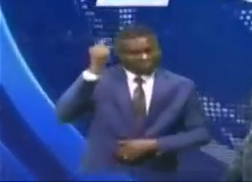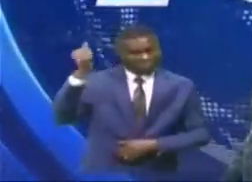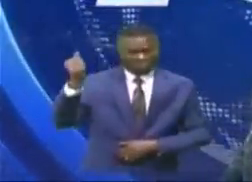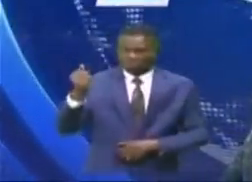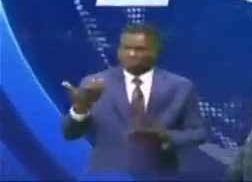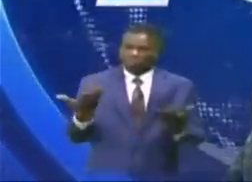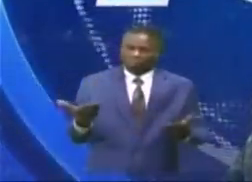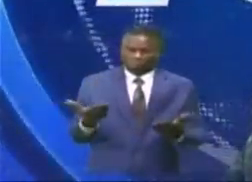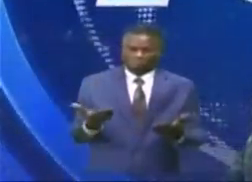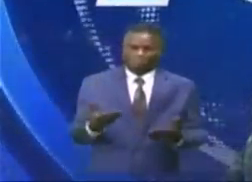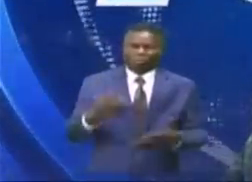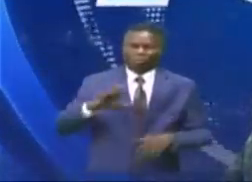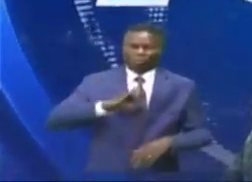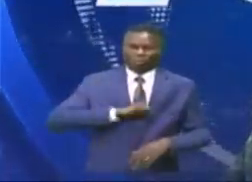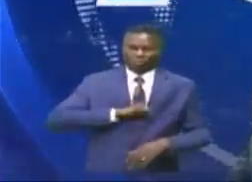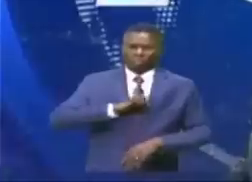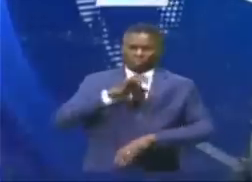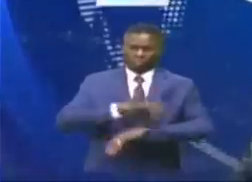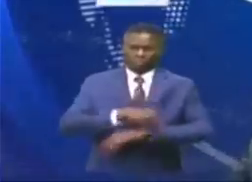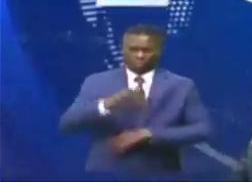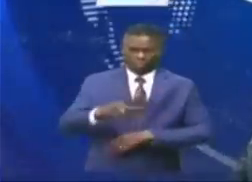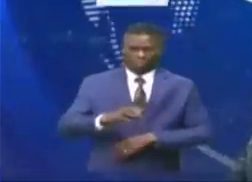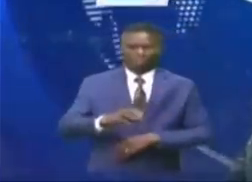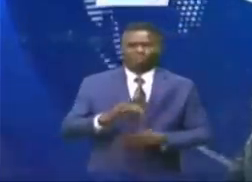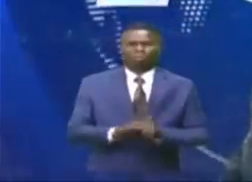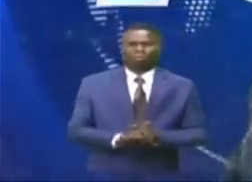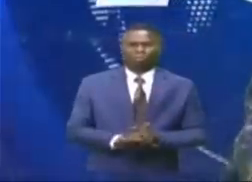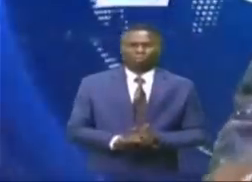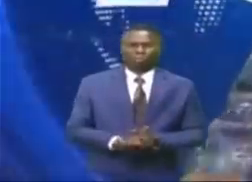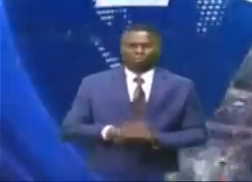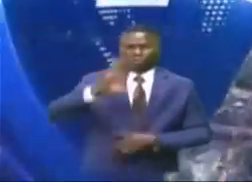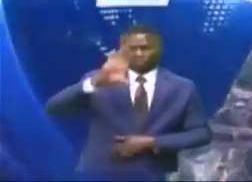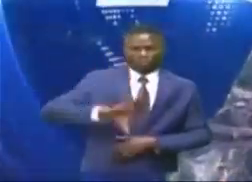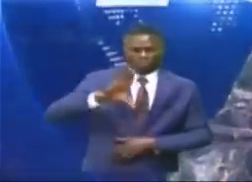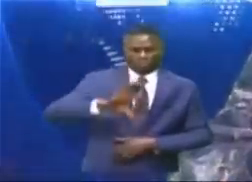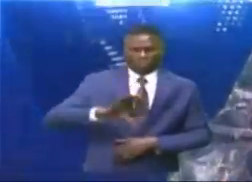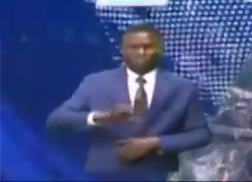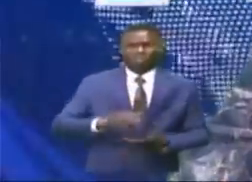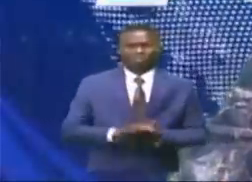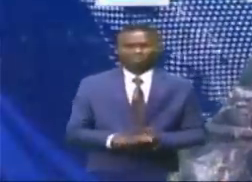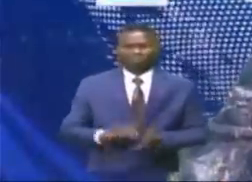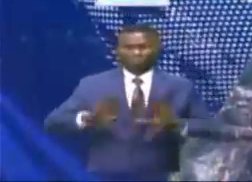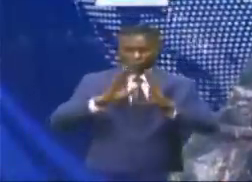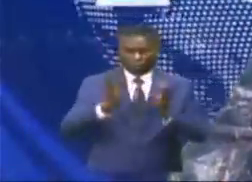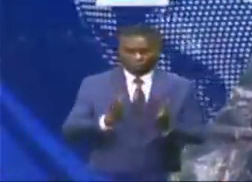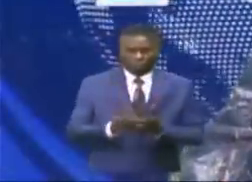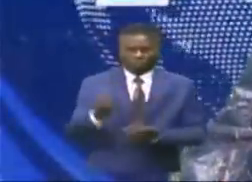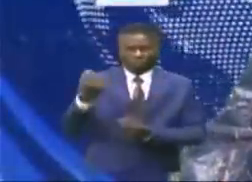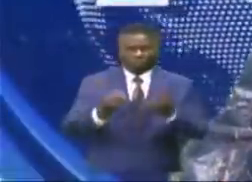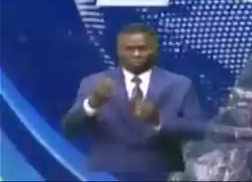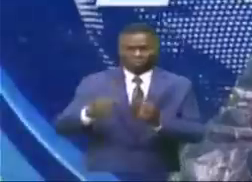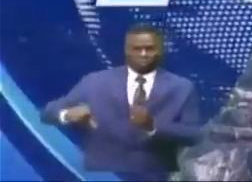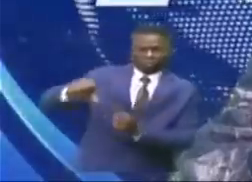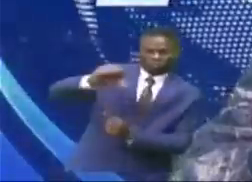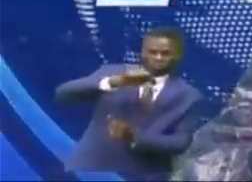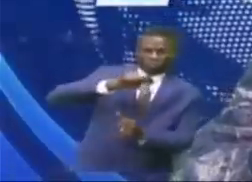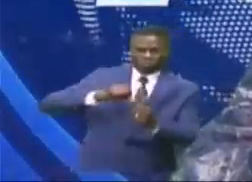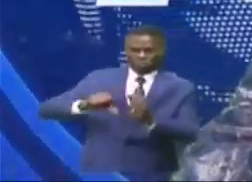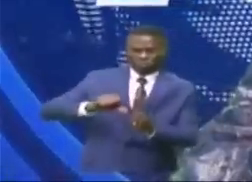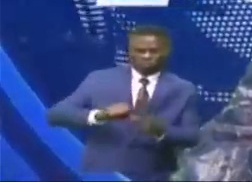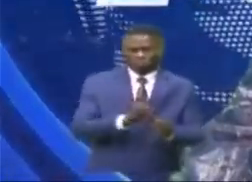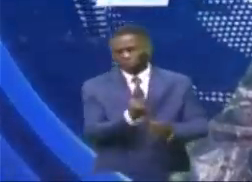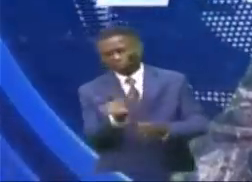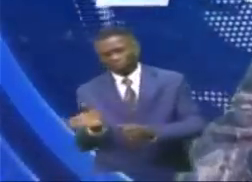moins 9. Au point 9. 5. Toute manœuvre d'un conducteur sur les sauts des